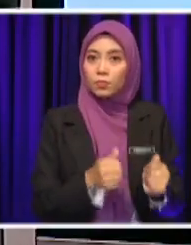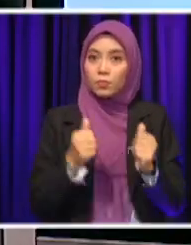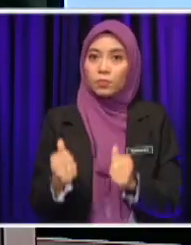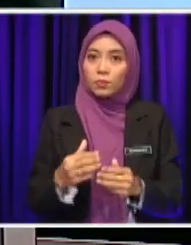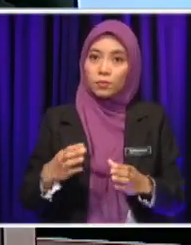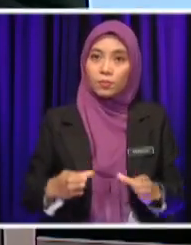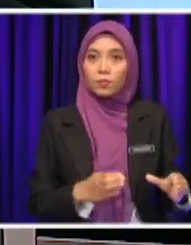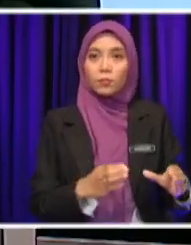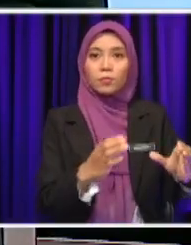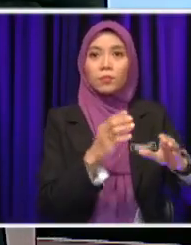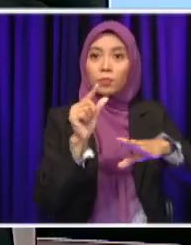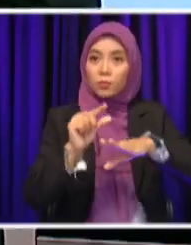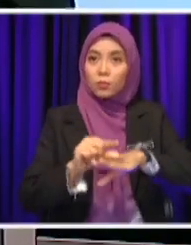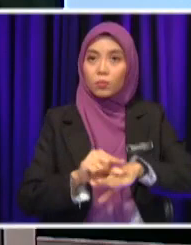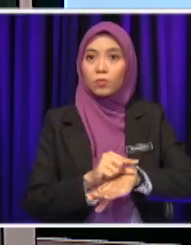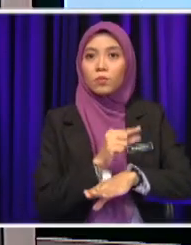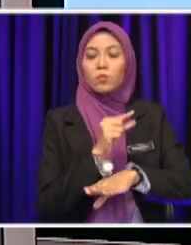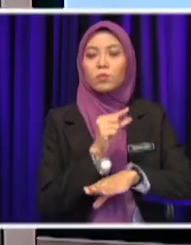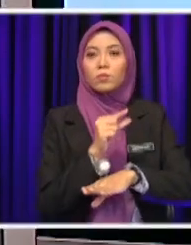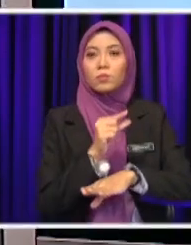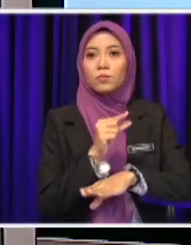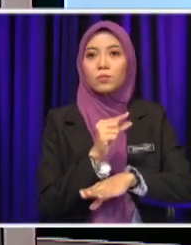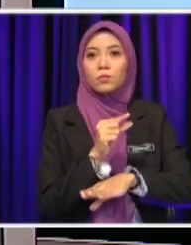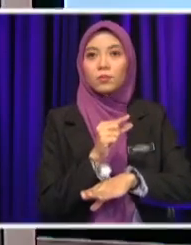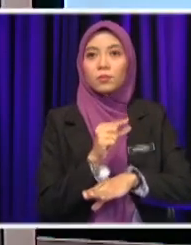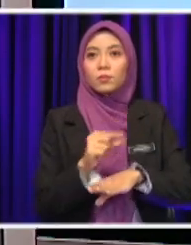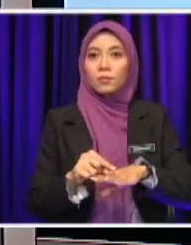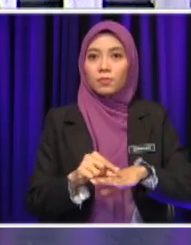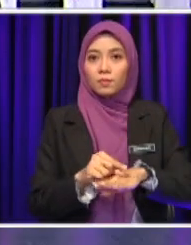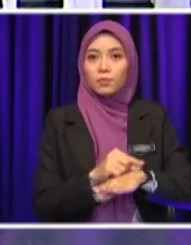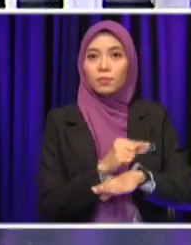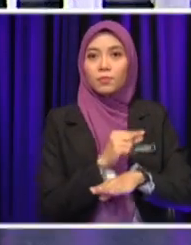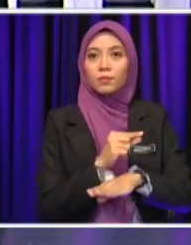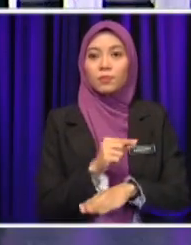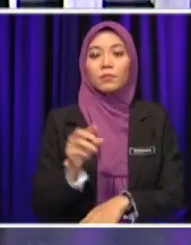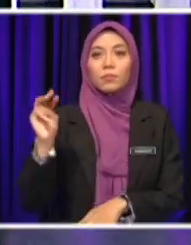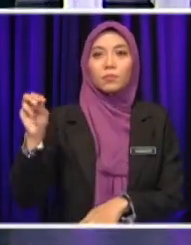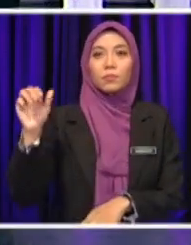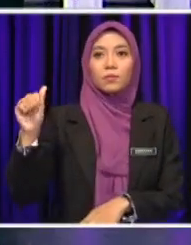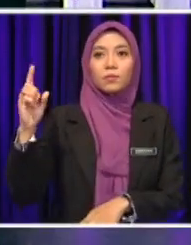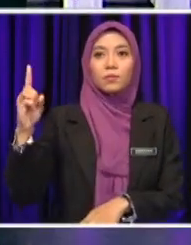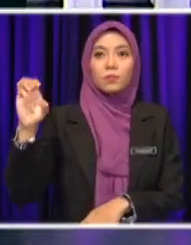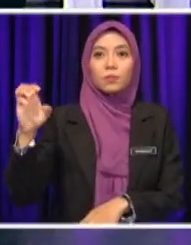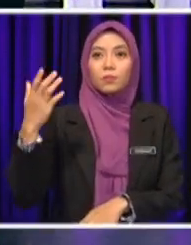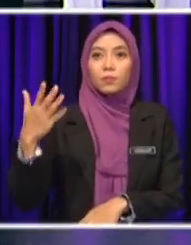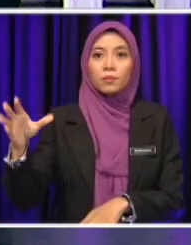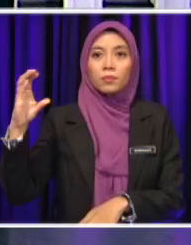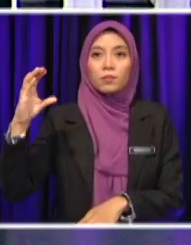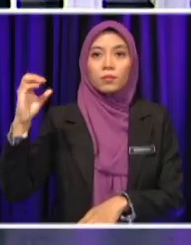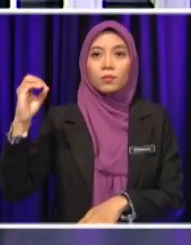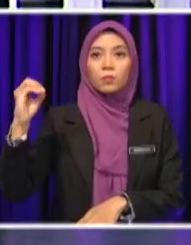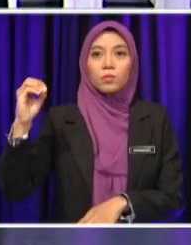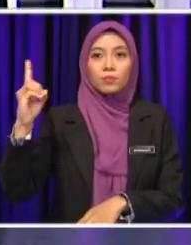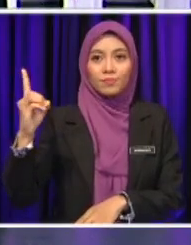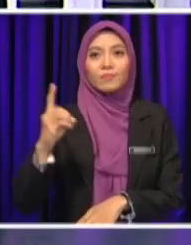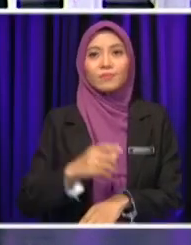pengatur caraan tu menggunakan perisian apa Aiman? Make code. Make code. Kita menggunakan perisian make code